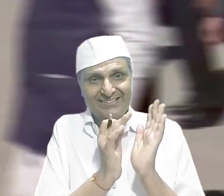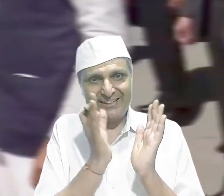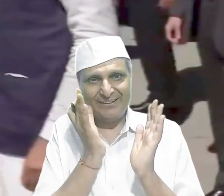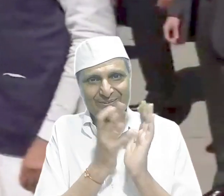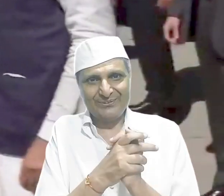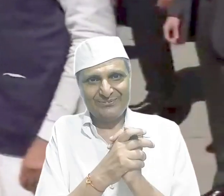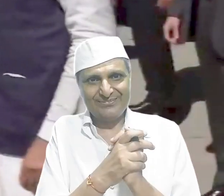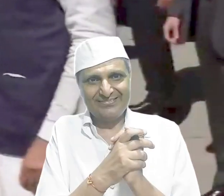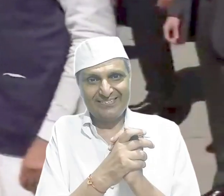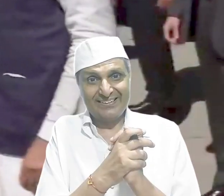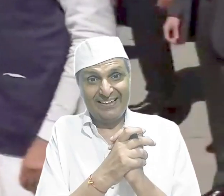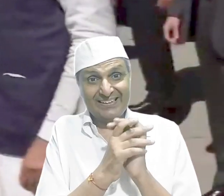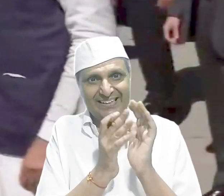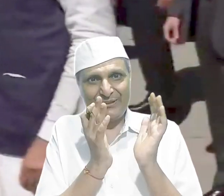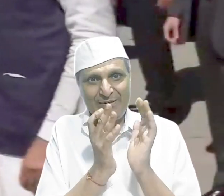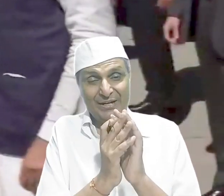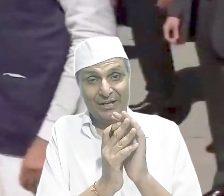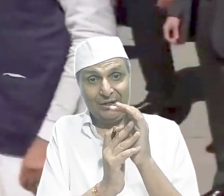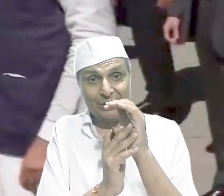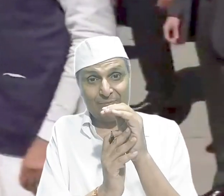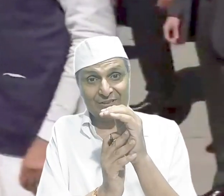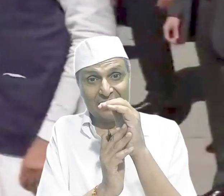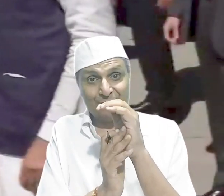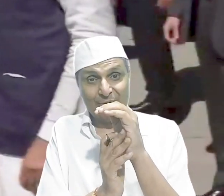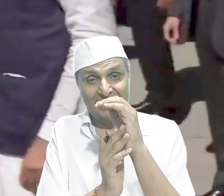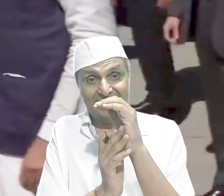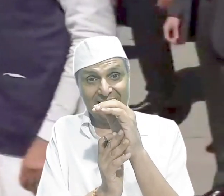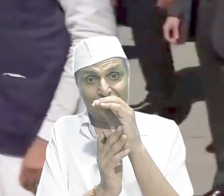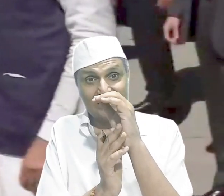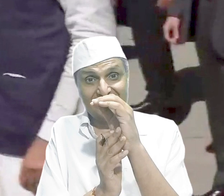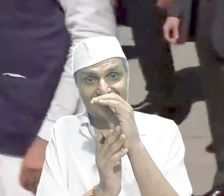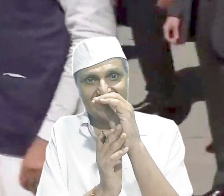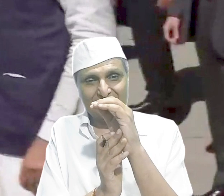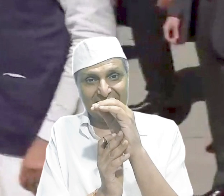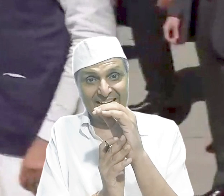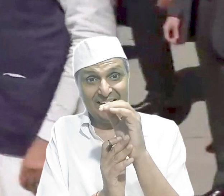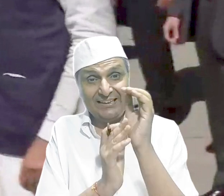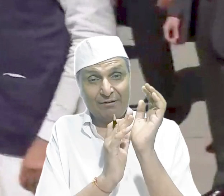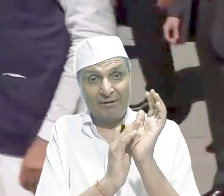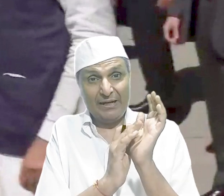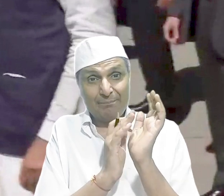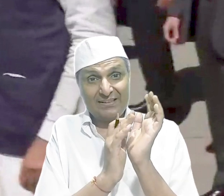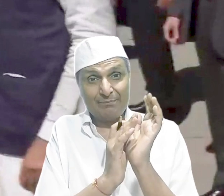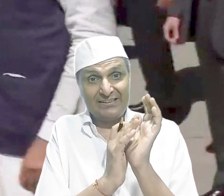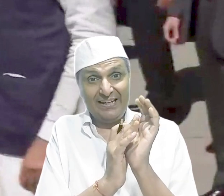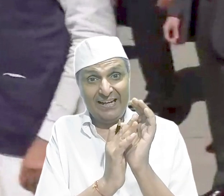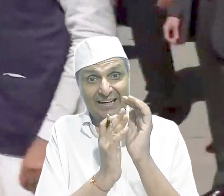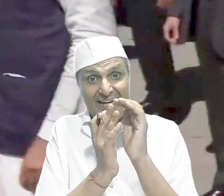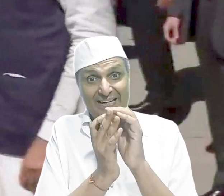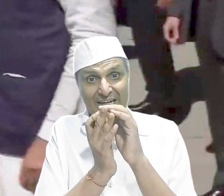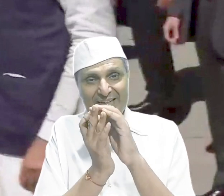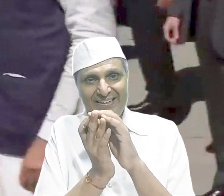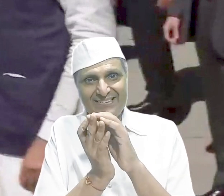कि पिछले शनिवार को एग्जेक्ट विक्लप शाम को हमारे शरीर व प्रधानमंत्री